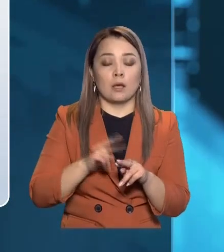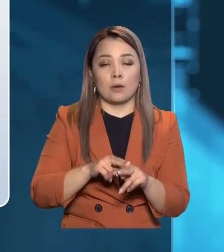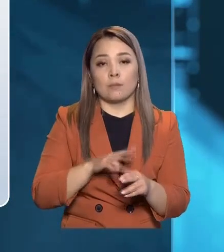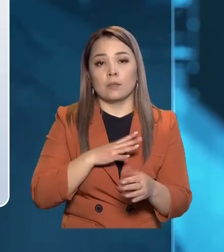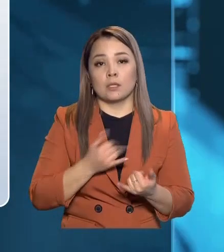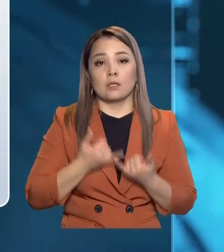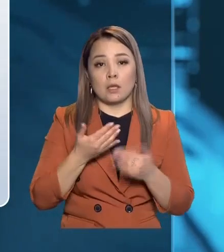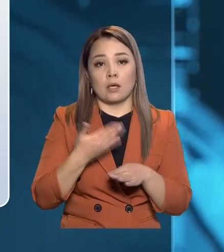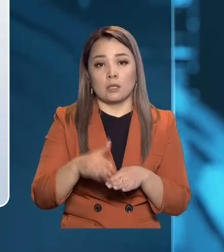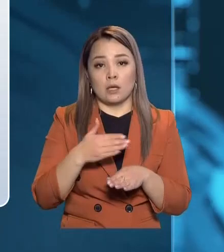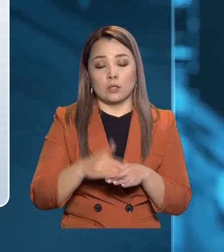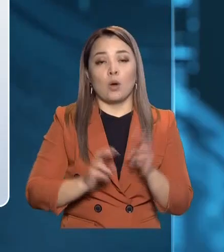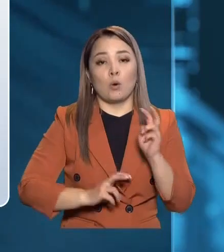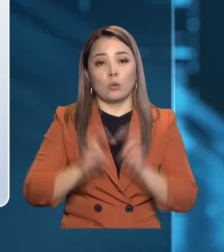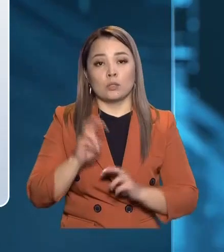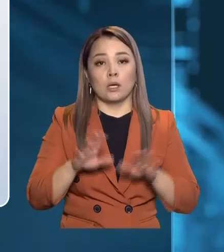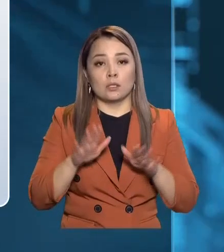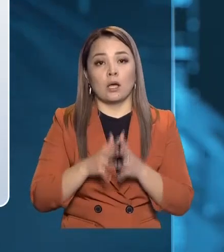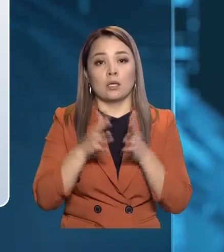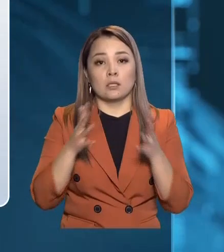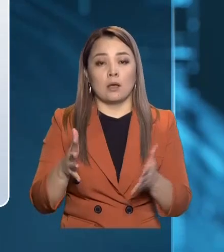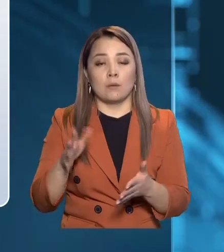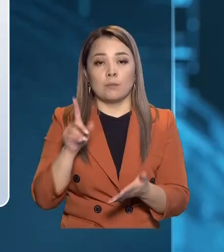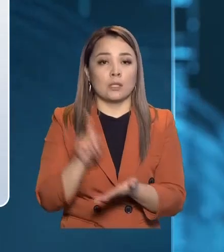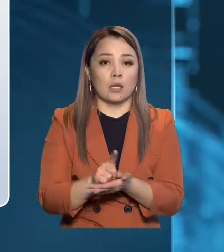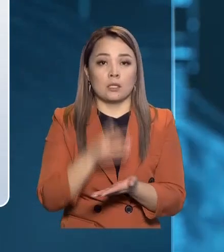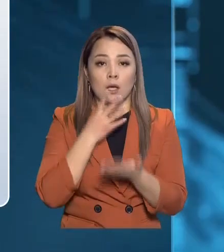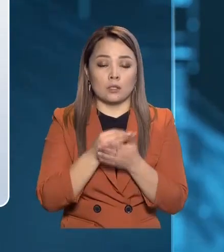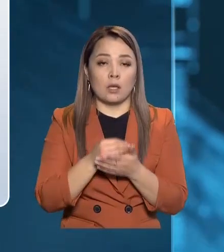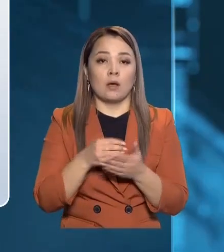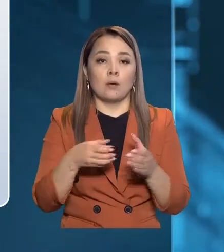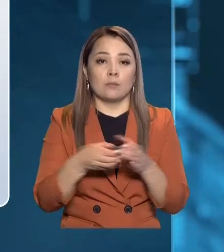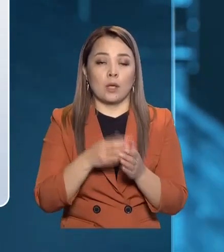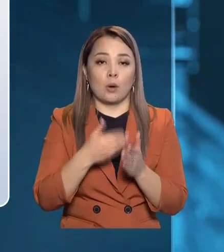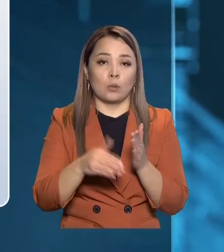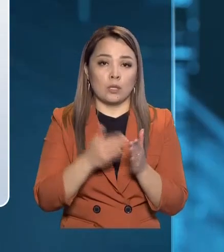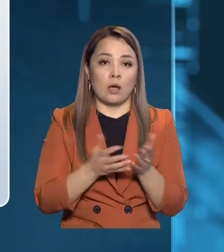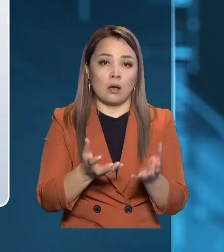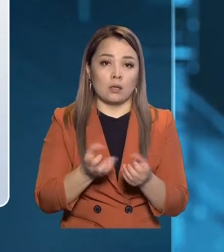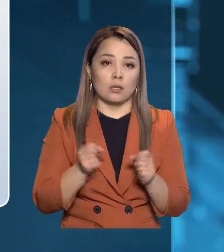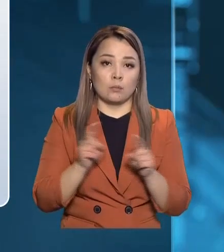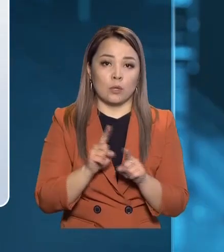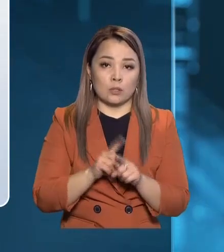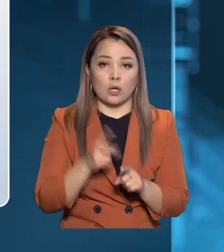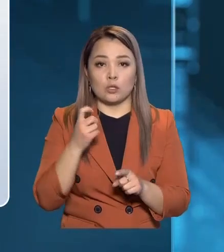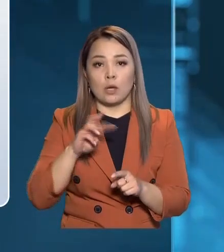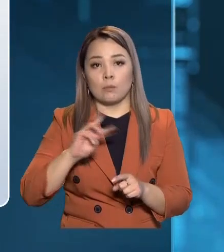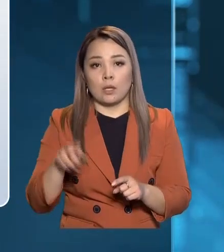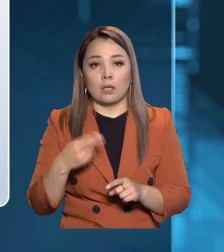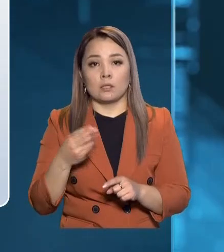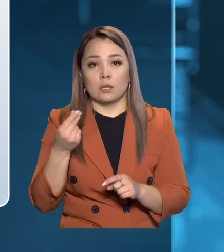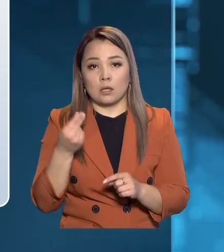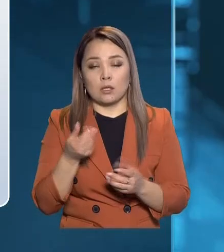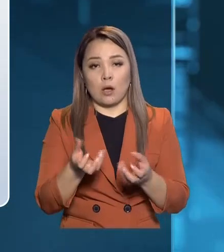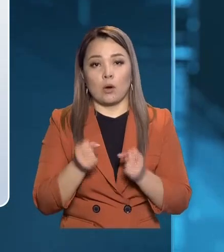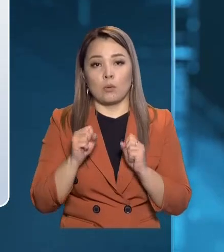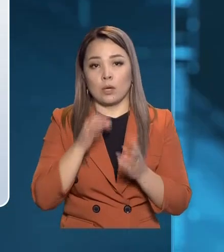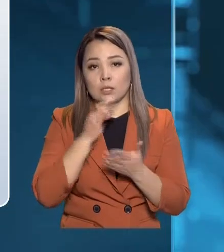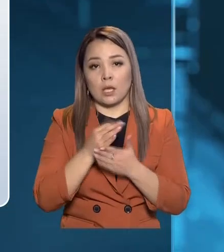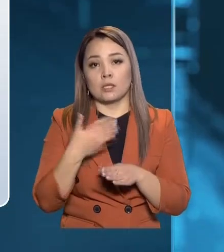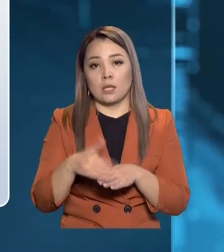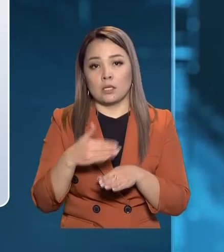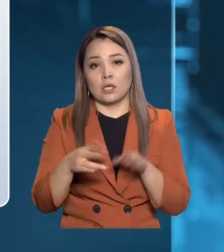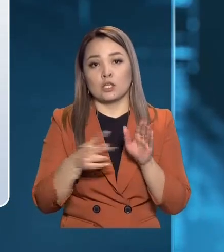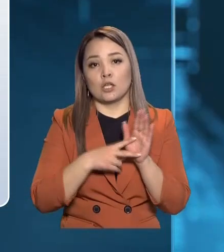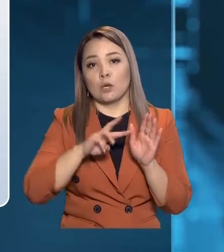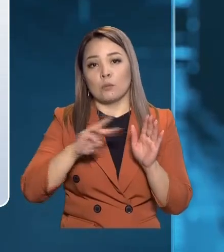Оған өндірушілердің кеңейтілген міндеттемелері, операторының өтел алым арқылы тапқан ақшасынан 100 миллиард теңге алынуы мүмкін. Несиені 7